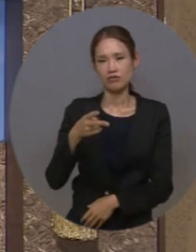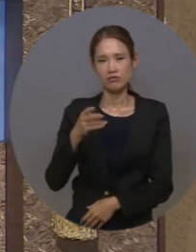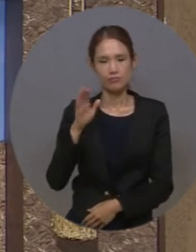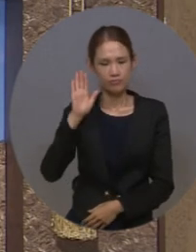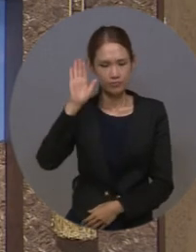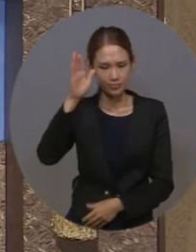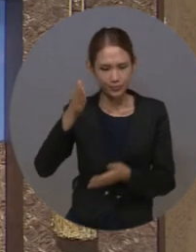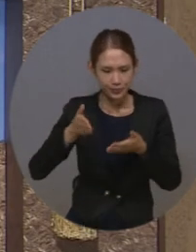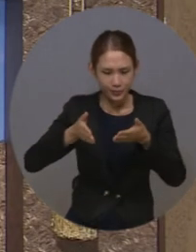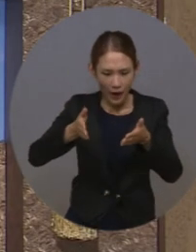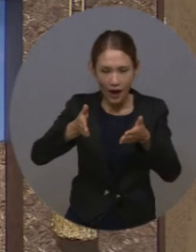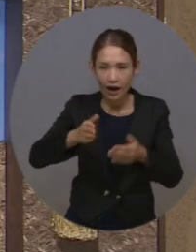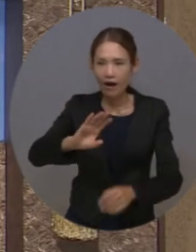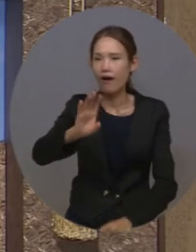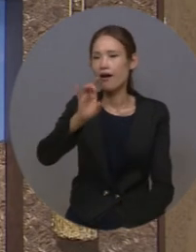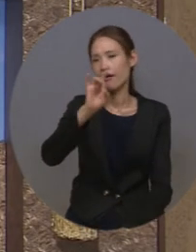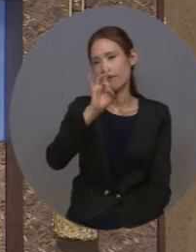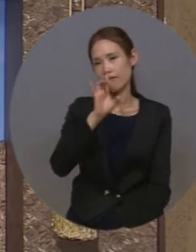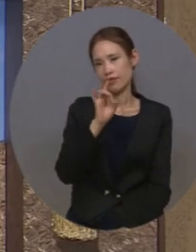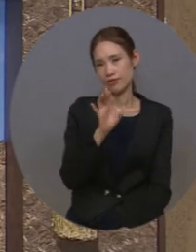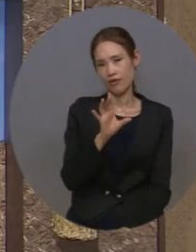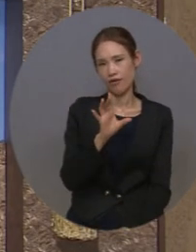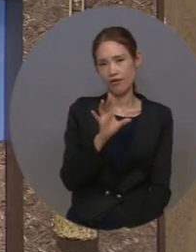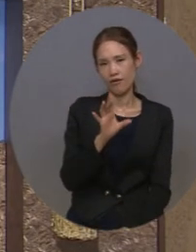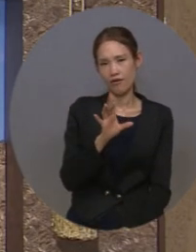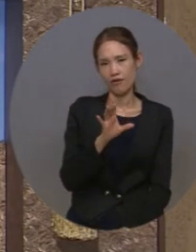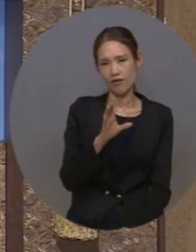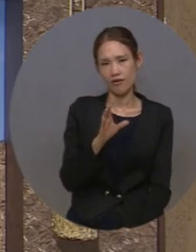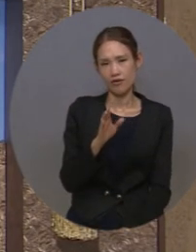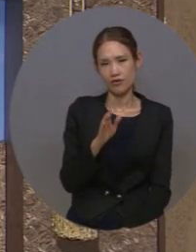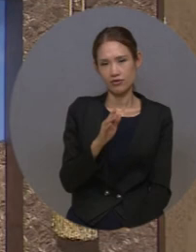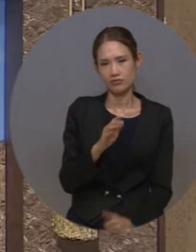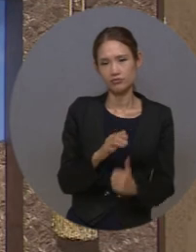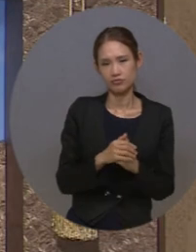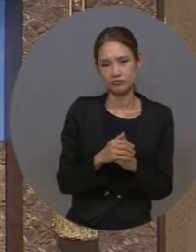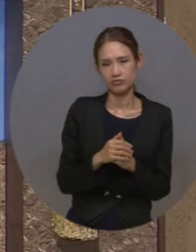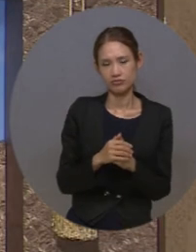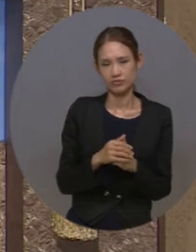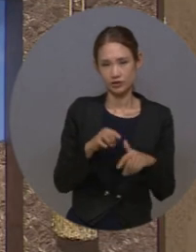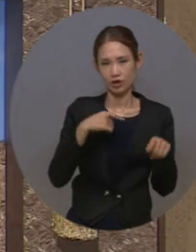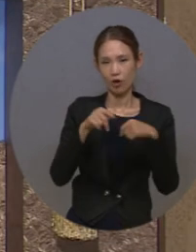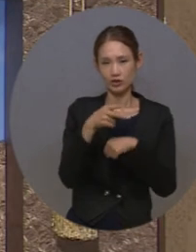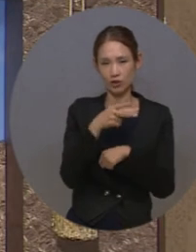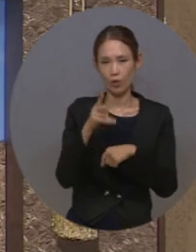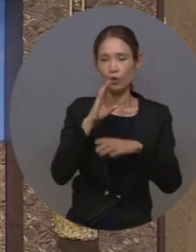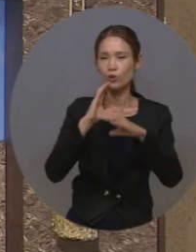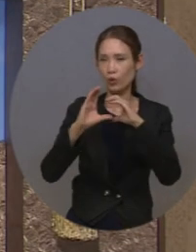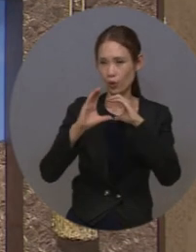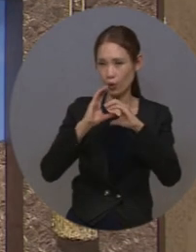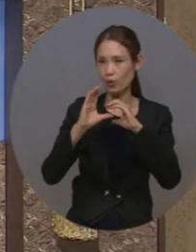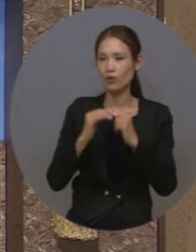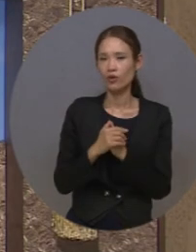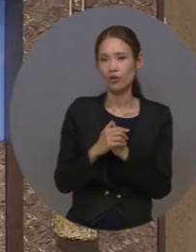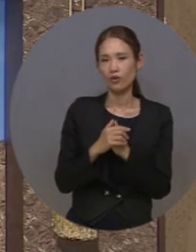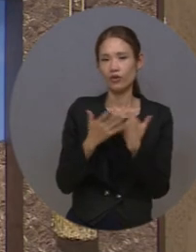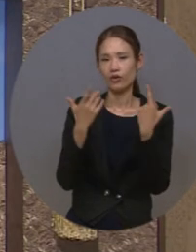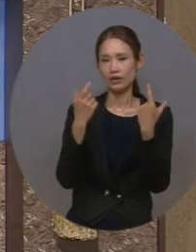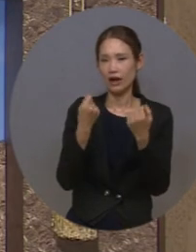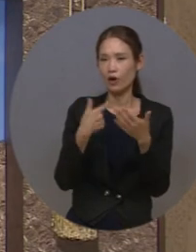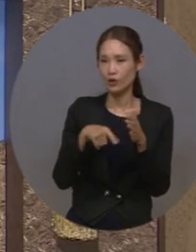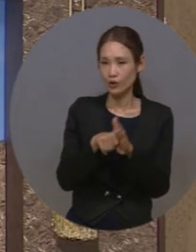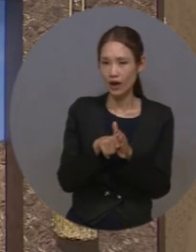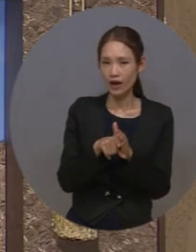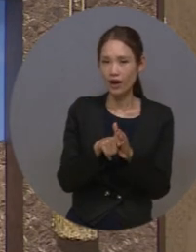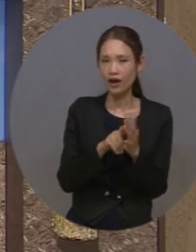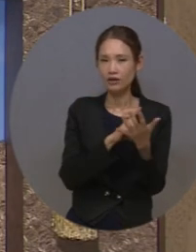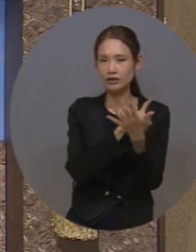그건 정치가 아니죠. 그냥 뭐 지시고 뭐 그런 거 아닙니까? 그쵸. 정치는 소통이라고 생각되고 그러기 위해서 많은 사람들을